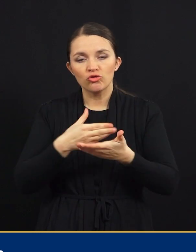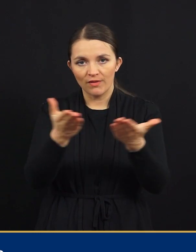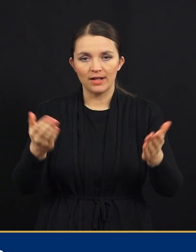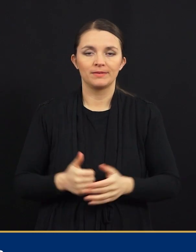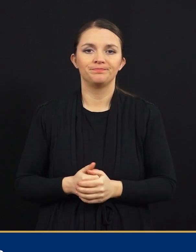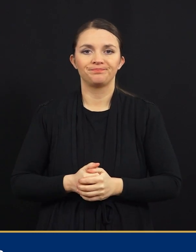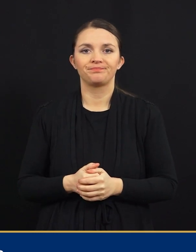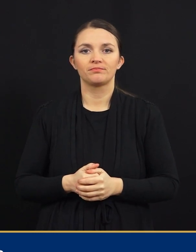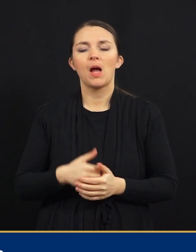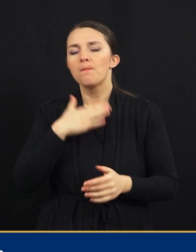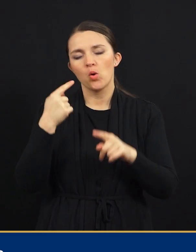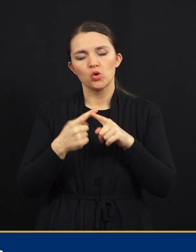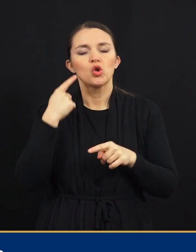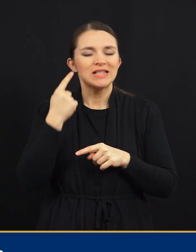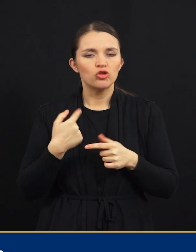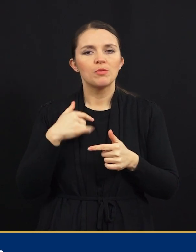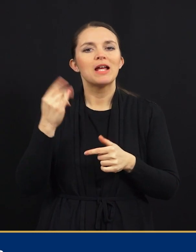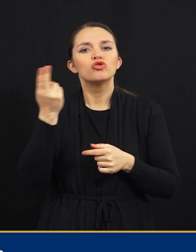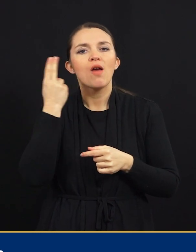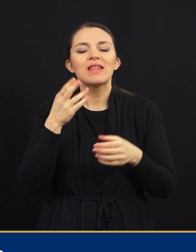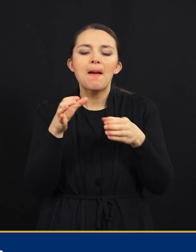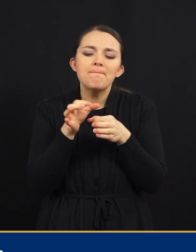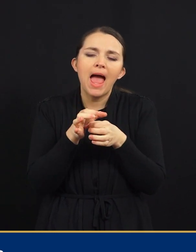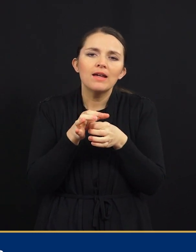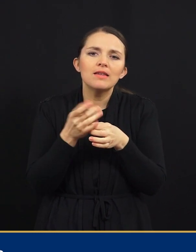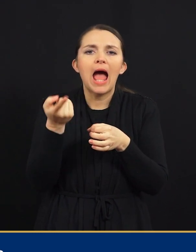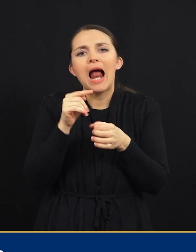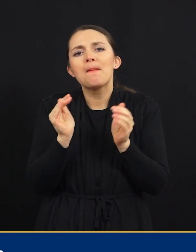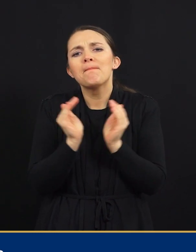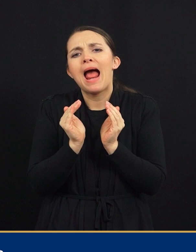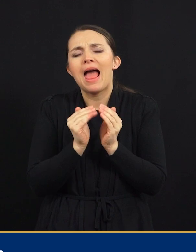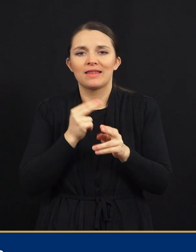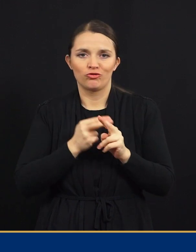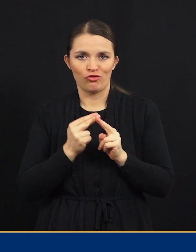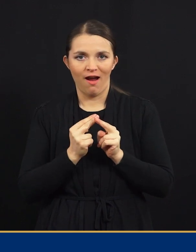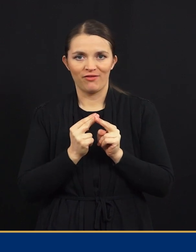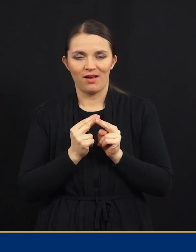Spoštovani, pogosto slišim, da je Slovenija majhna ali mala država.